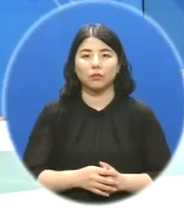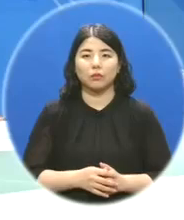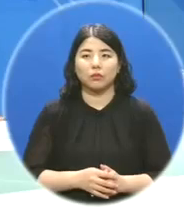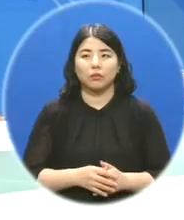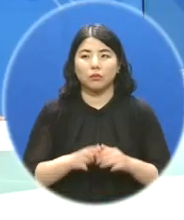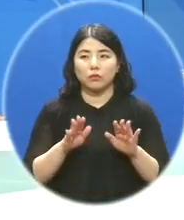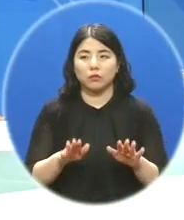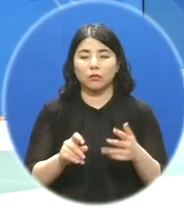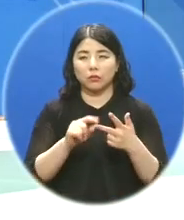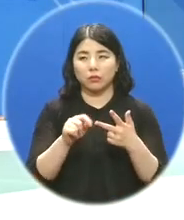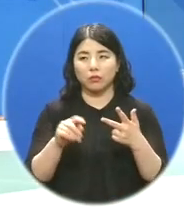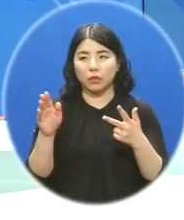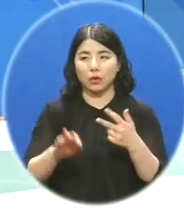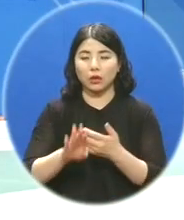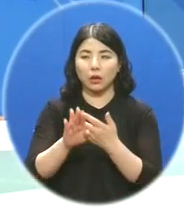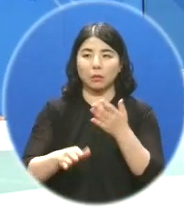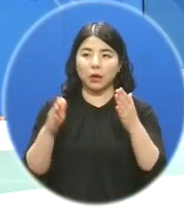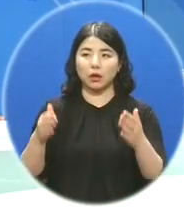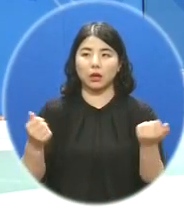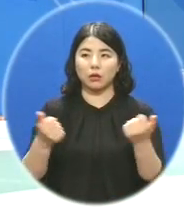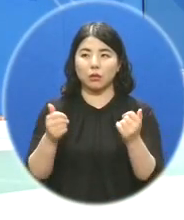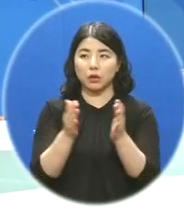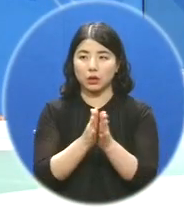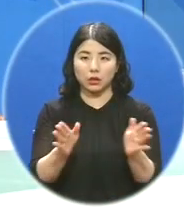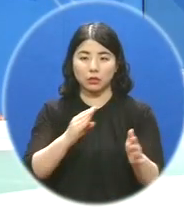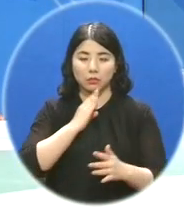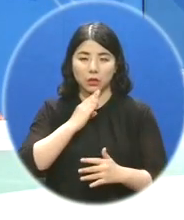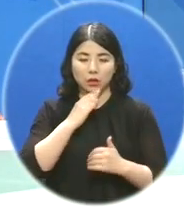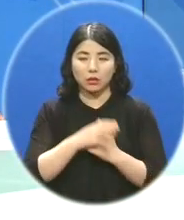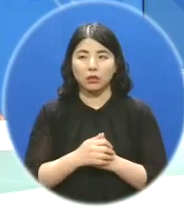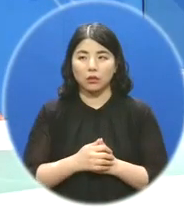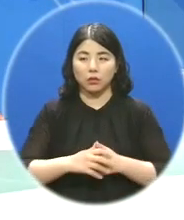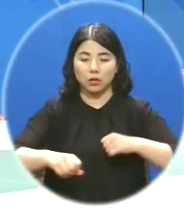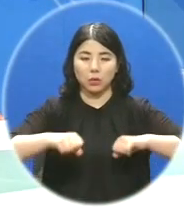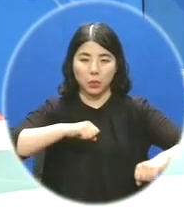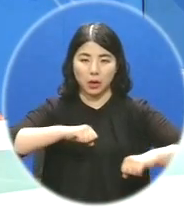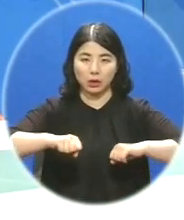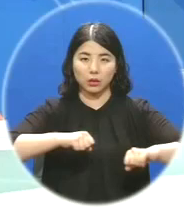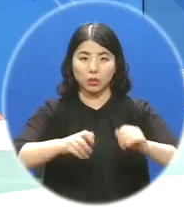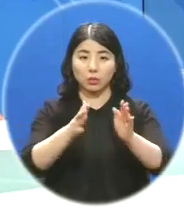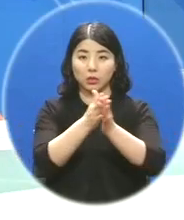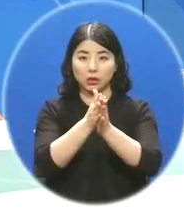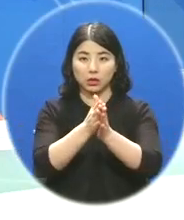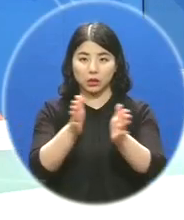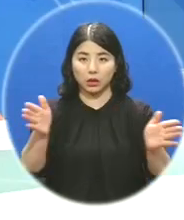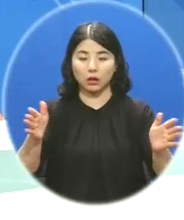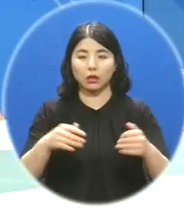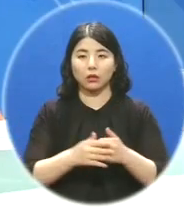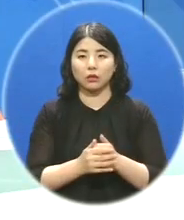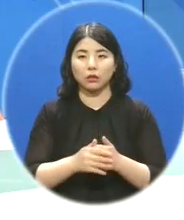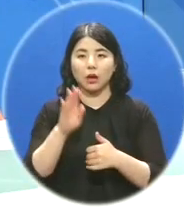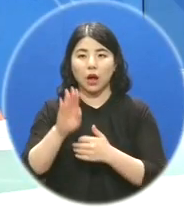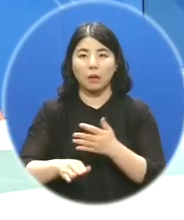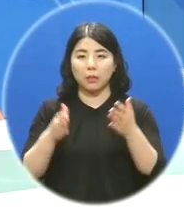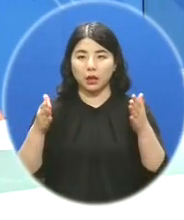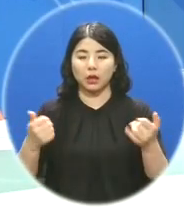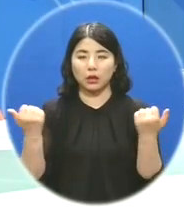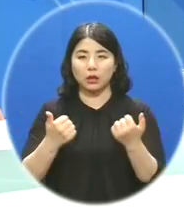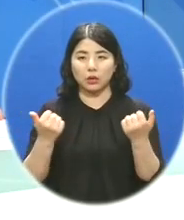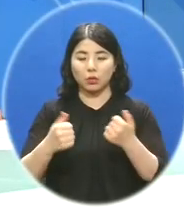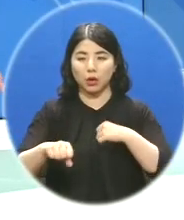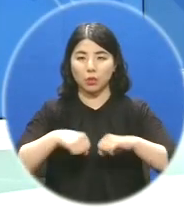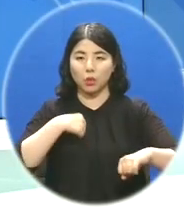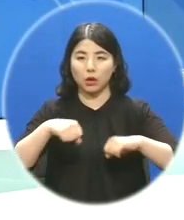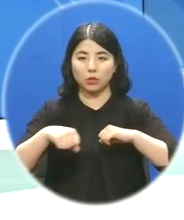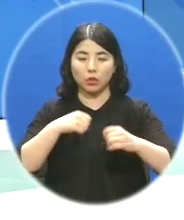이제 뭐 7월부터 하반기 의회가 시작이 되지 않습니까? 이제 의정 활동이 시작이 되는데요. 하반기 의회 의정